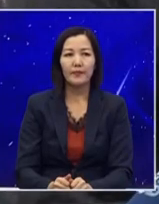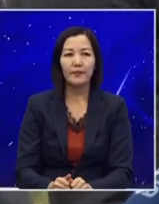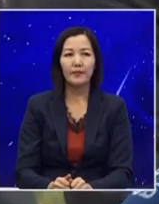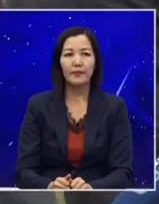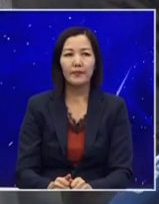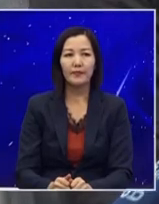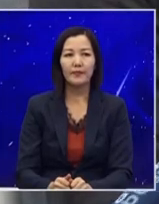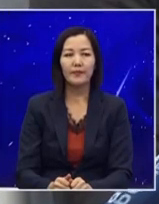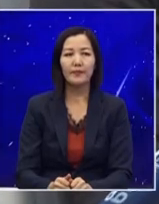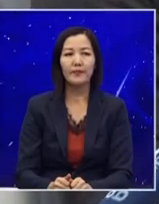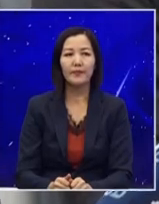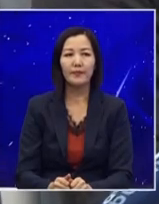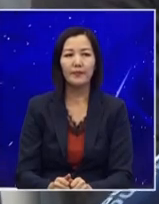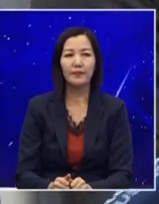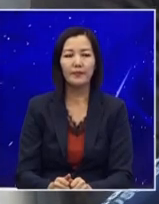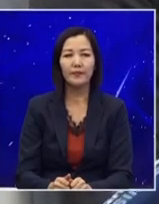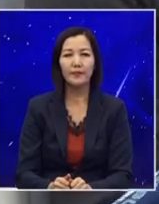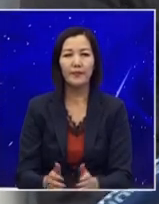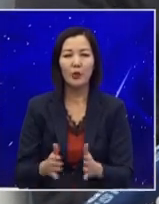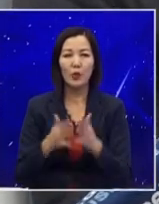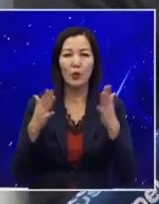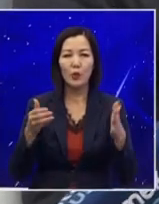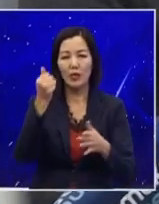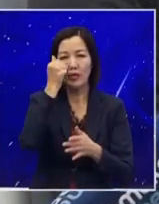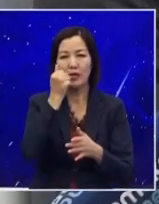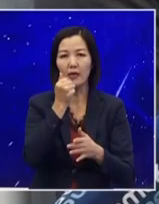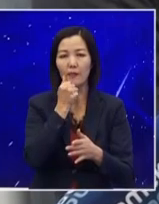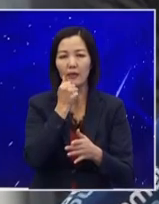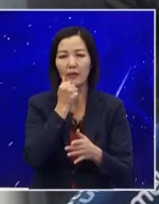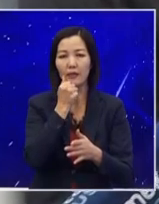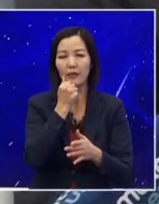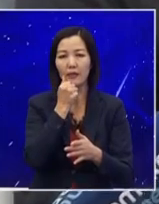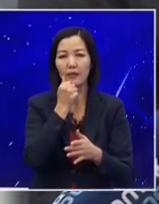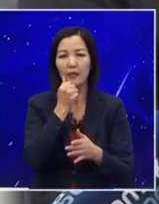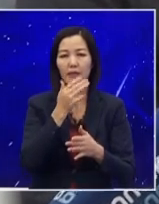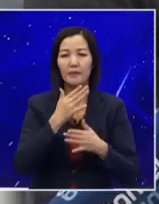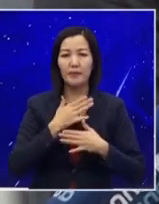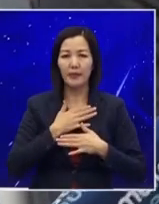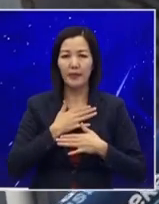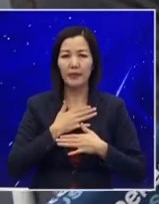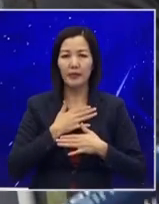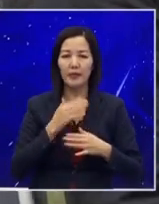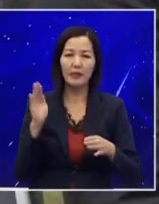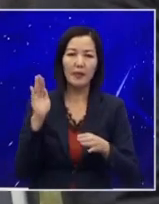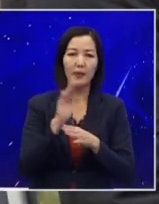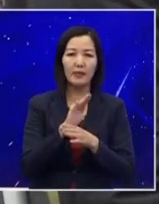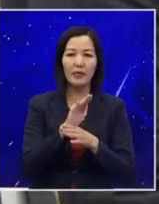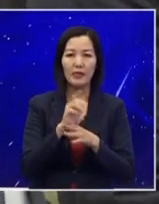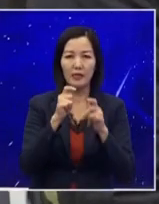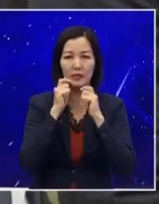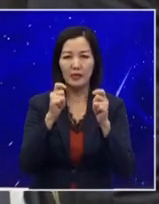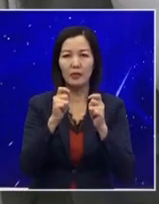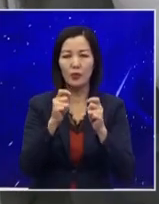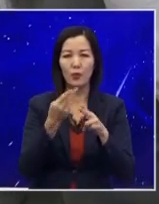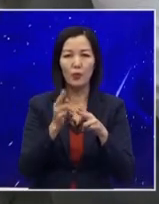сегодня вот такую приятную миссию организовали. Большая часть она уже до этого пришла, но вы еще раз дополнительно это все сделали. Мы